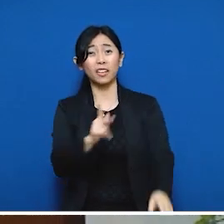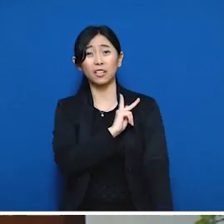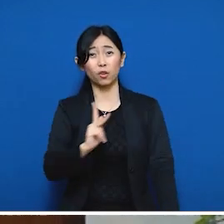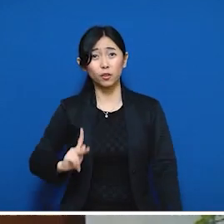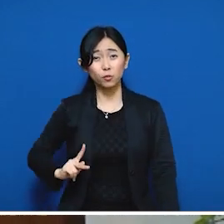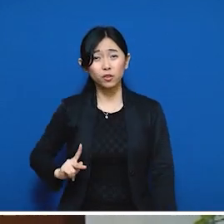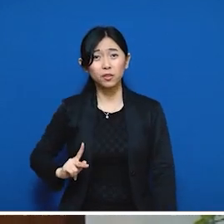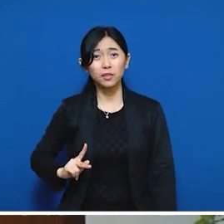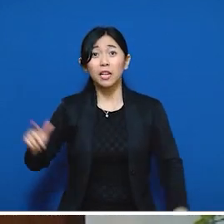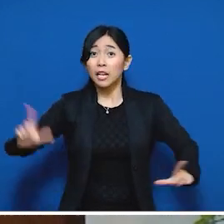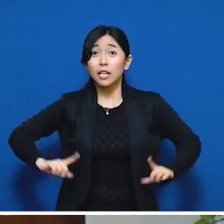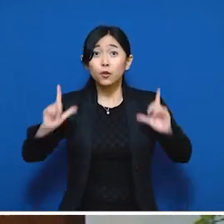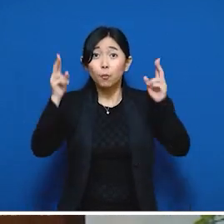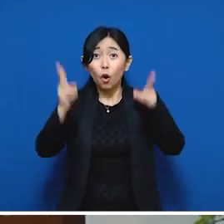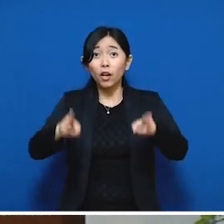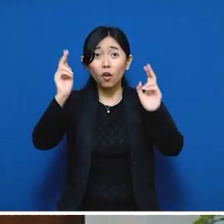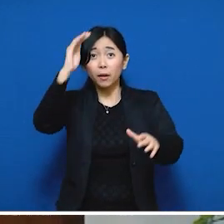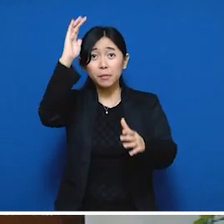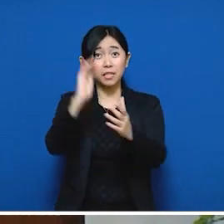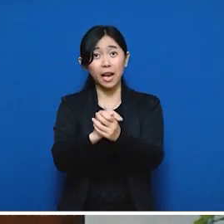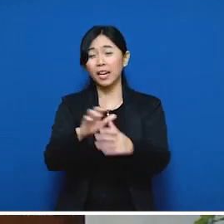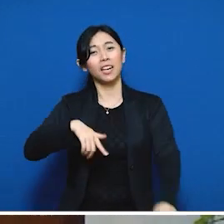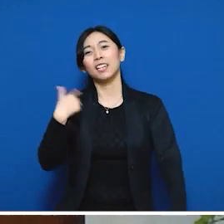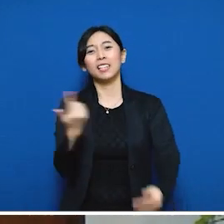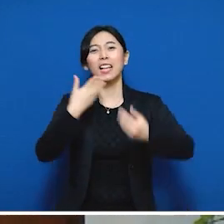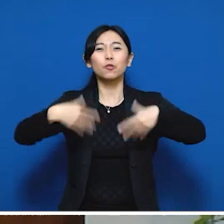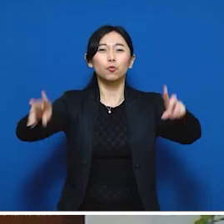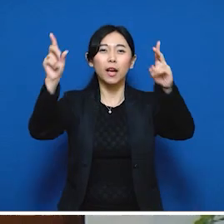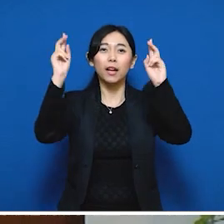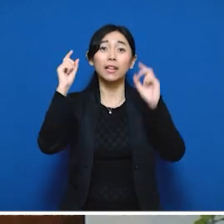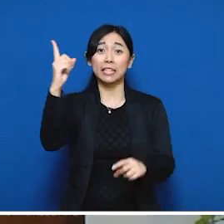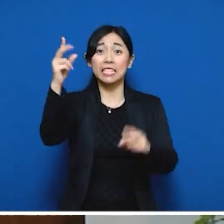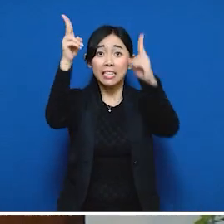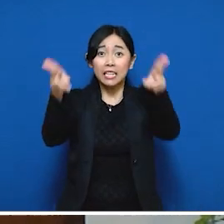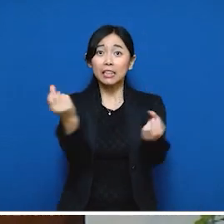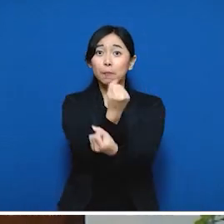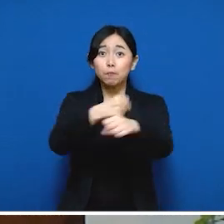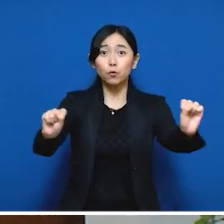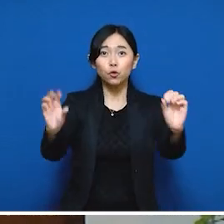hidup orang-orang percaya yang sudah ditebus oleh Kristus,